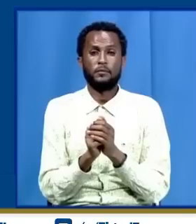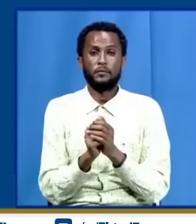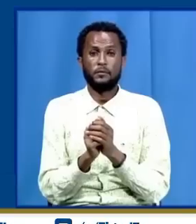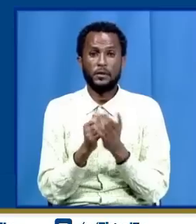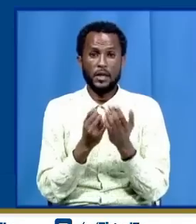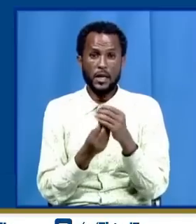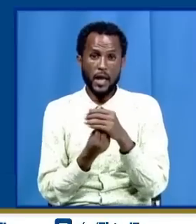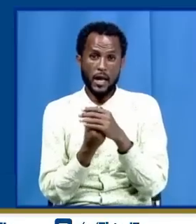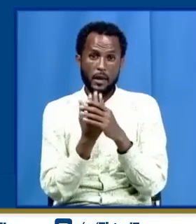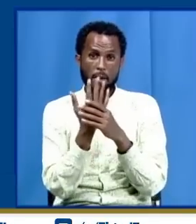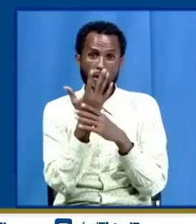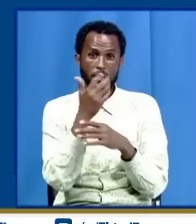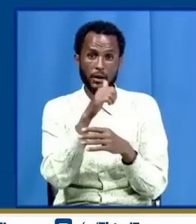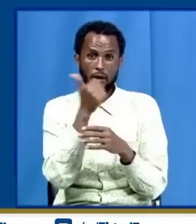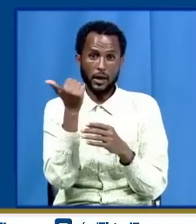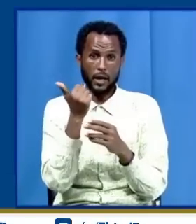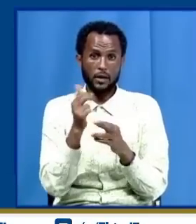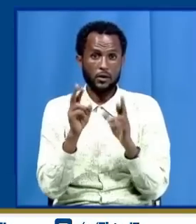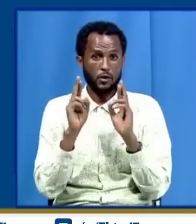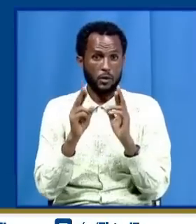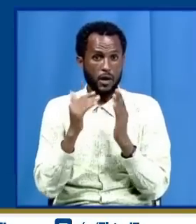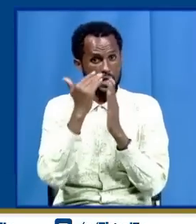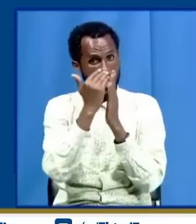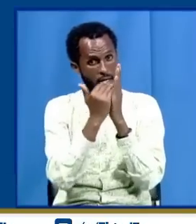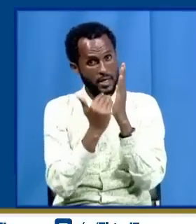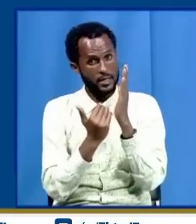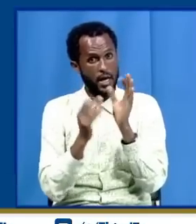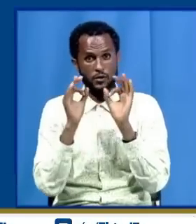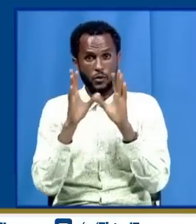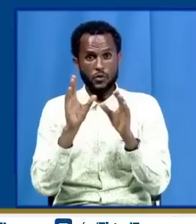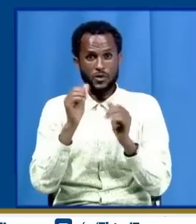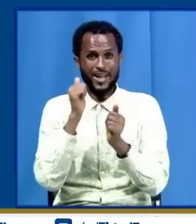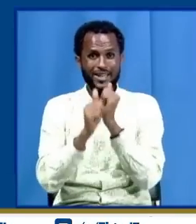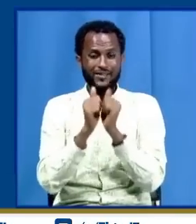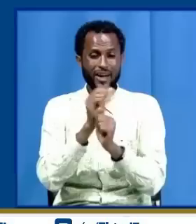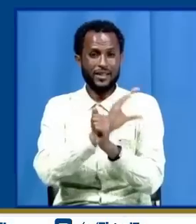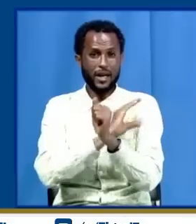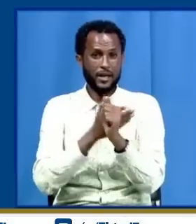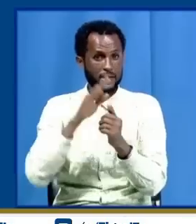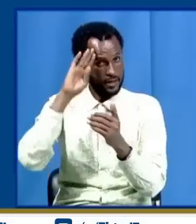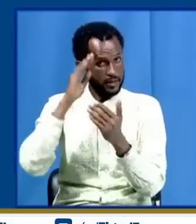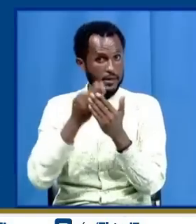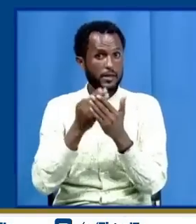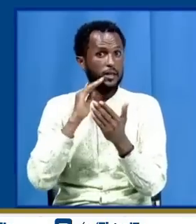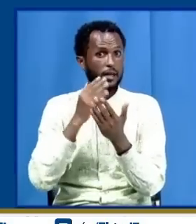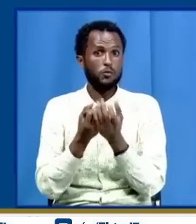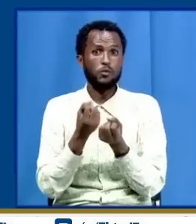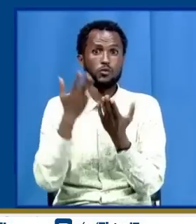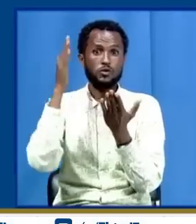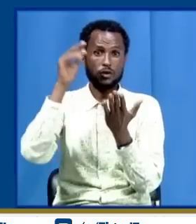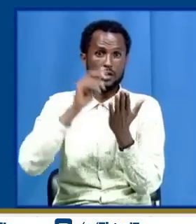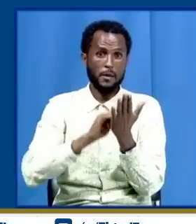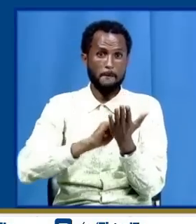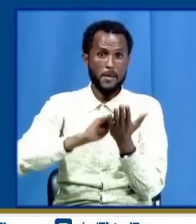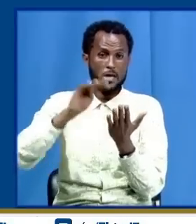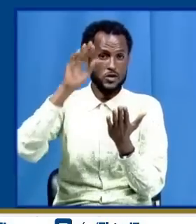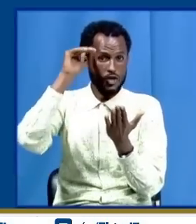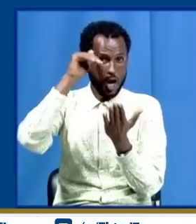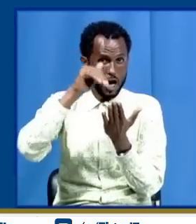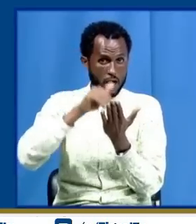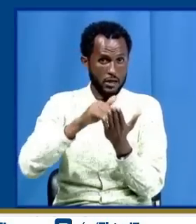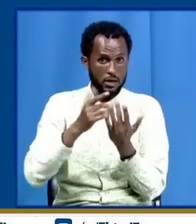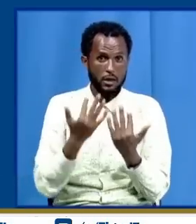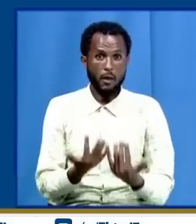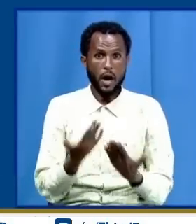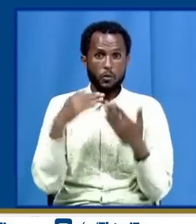ናይ ልምዓት ይኹን ካልእ ንቡር ኣጀንዳ ዘይብሉ ናይ ጥፋኣት ሓይሊ ደቅኻ ብኣማይት ኣሽሓት ናብ ሓው እናዳጐነም